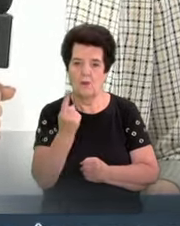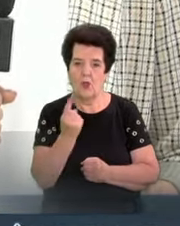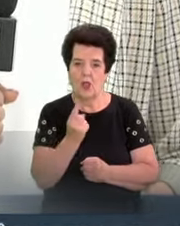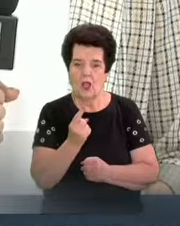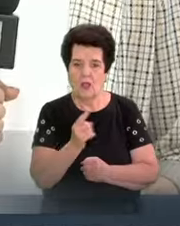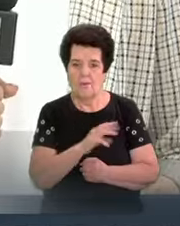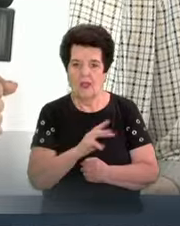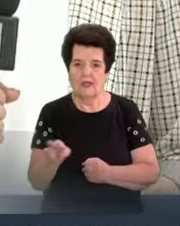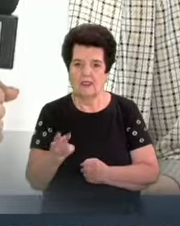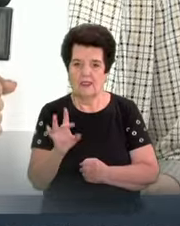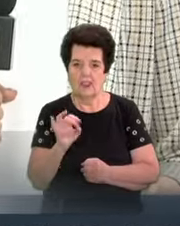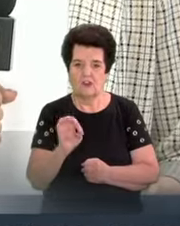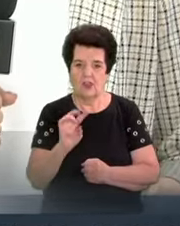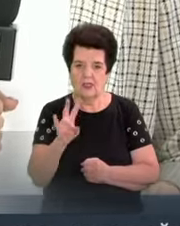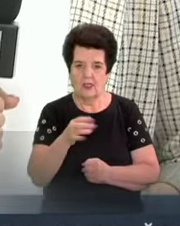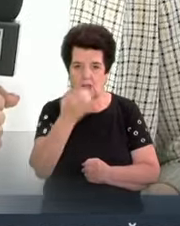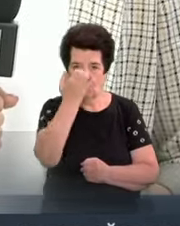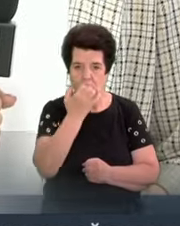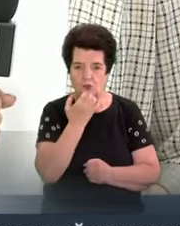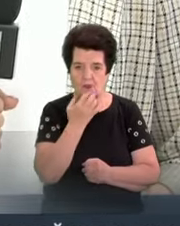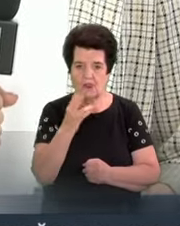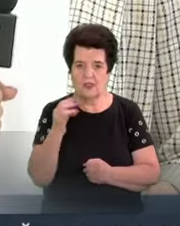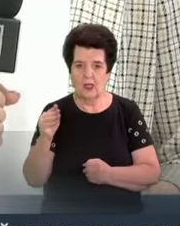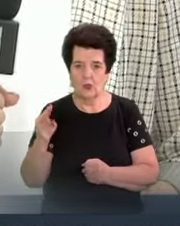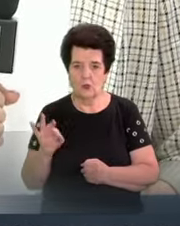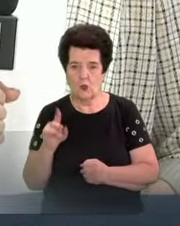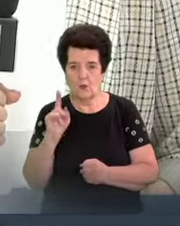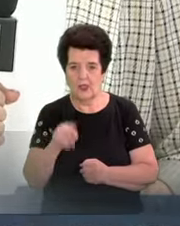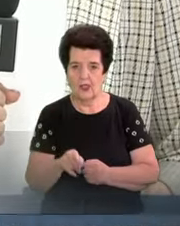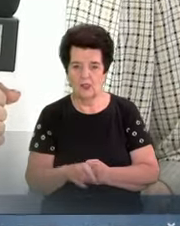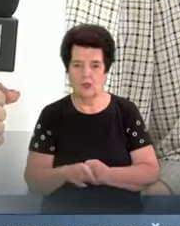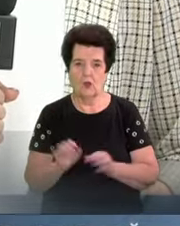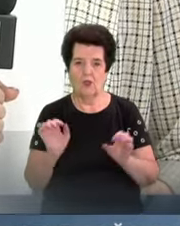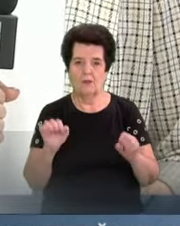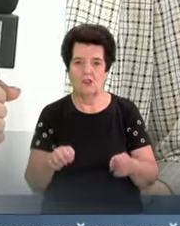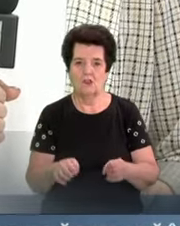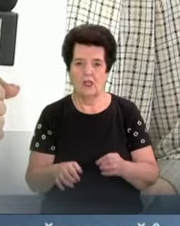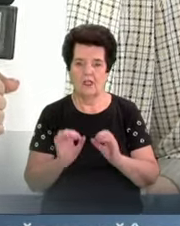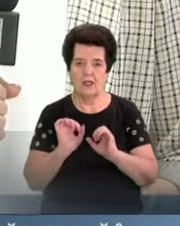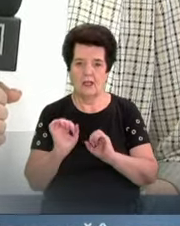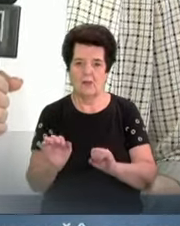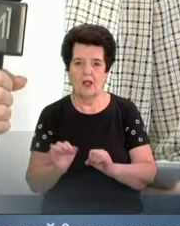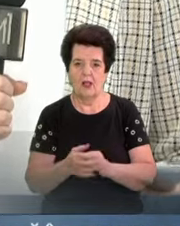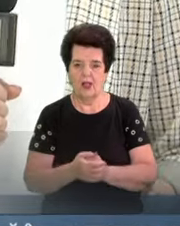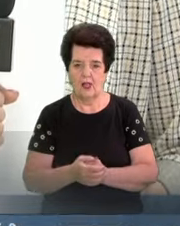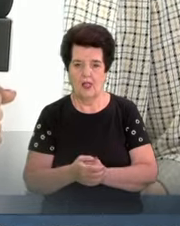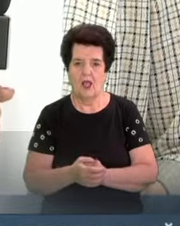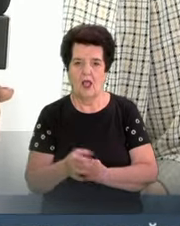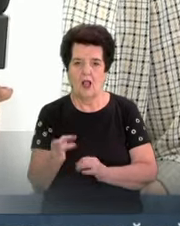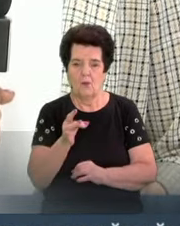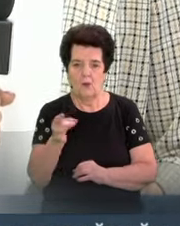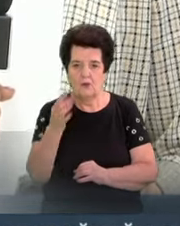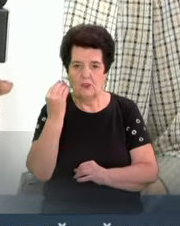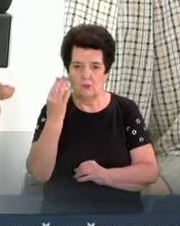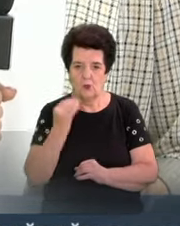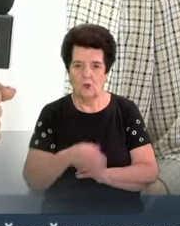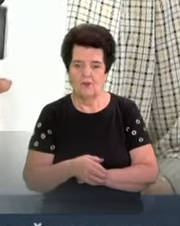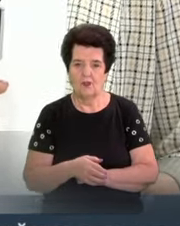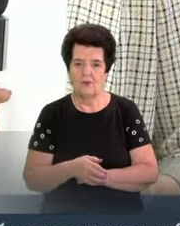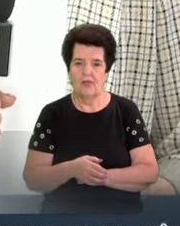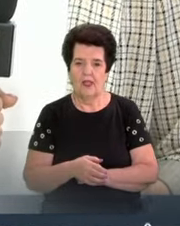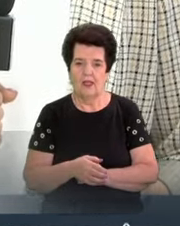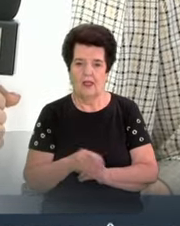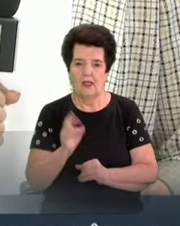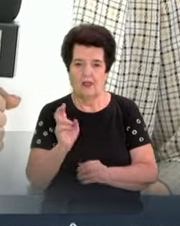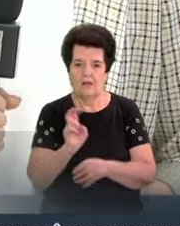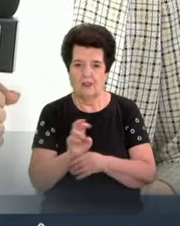Dorin Recean a mulțumit NATO pentru fortificarea capacităților de apărare a Republicii Moldova.